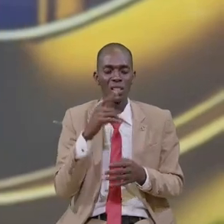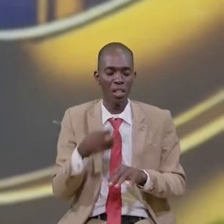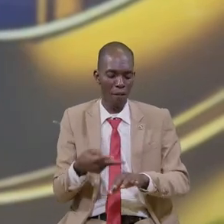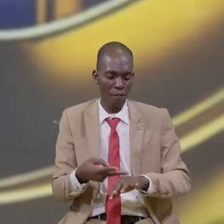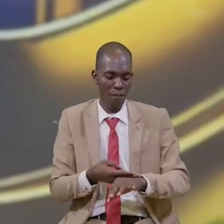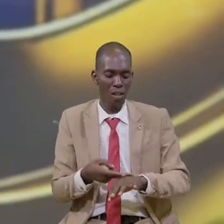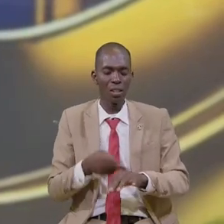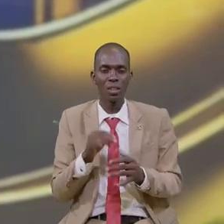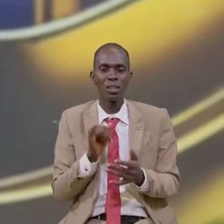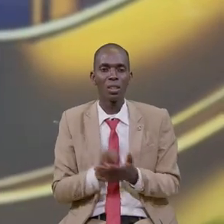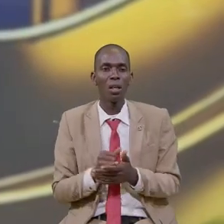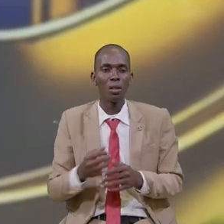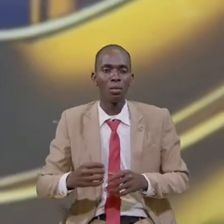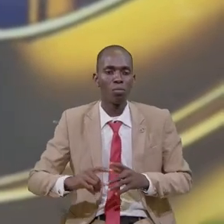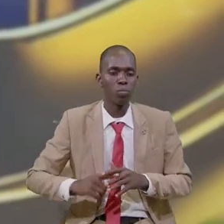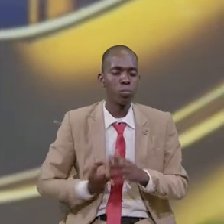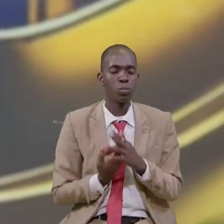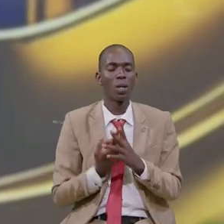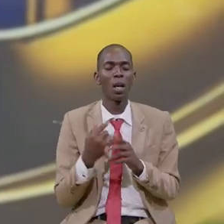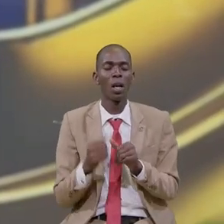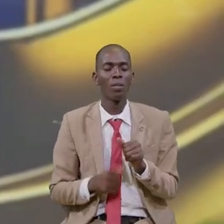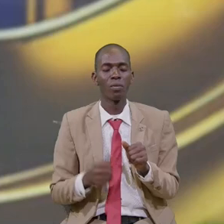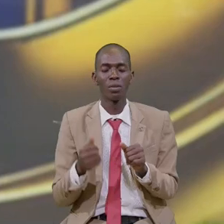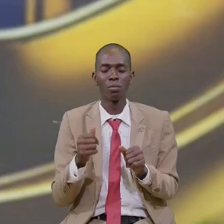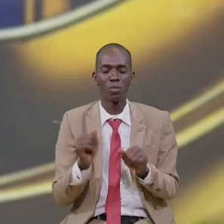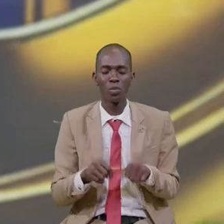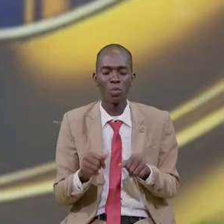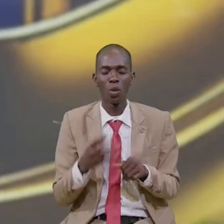toute possibilité de cette malédiction.